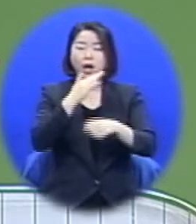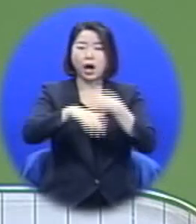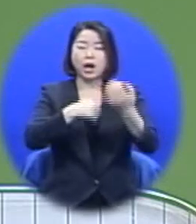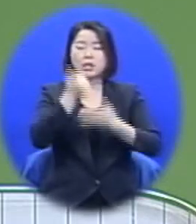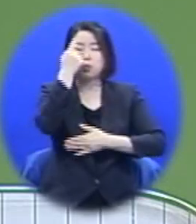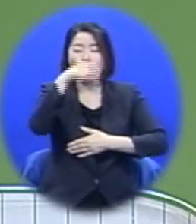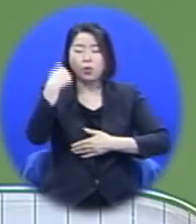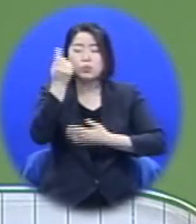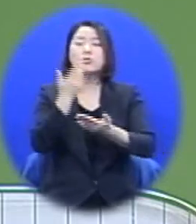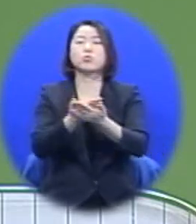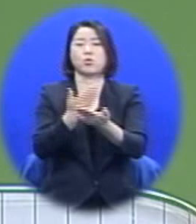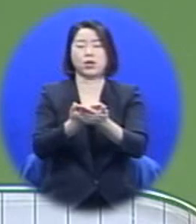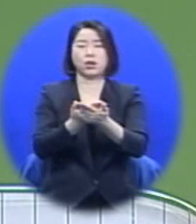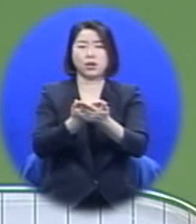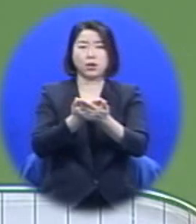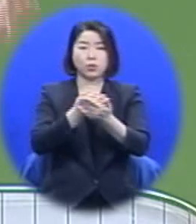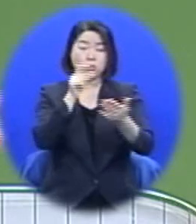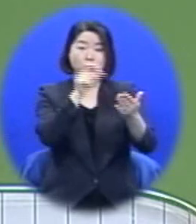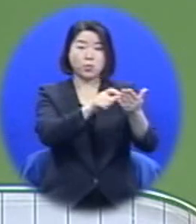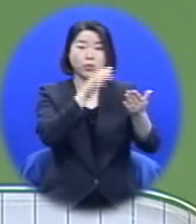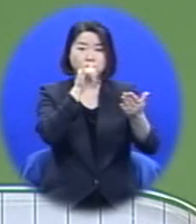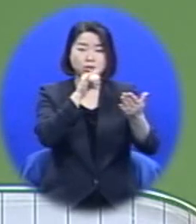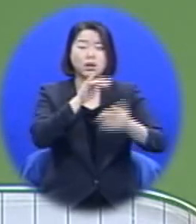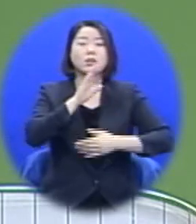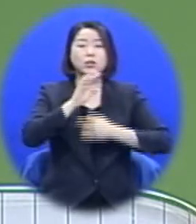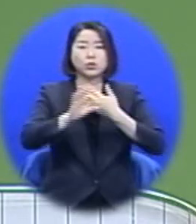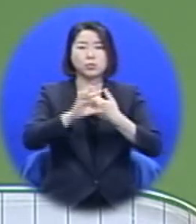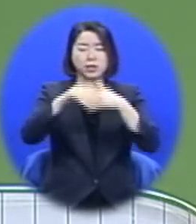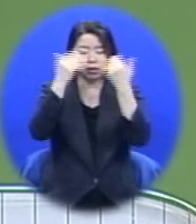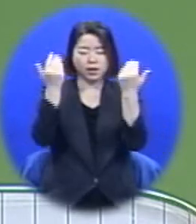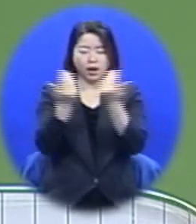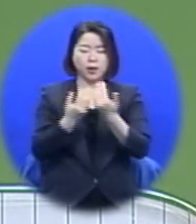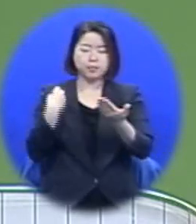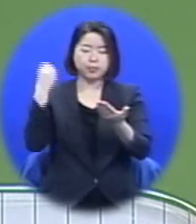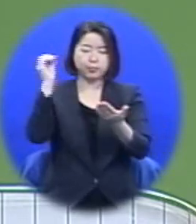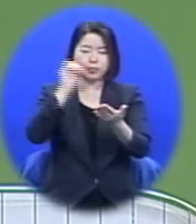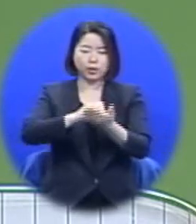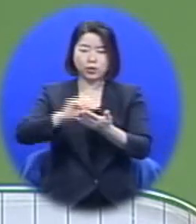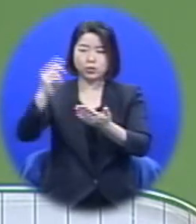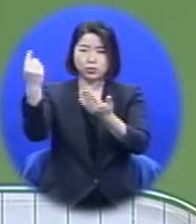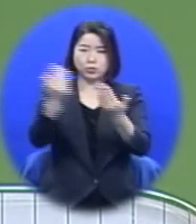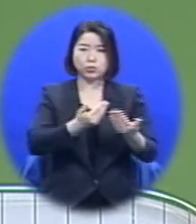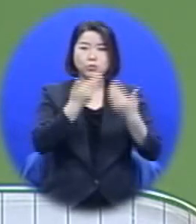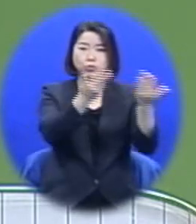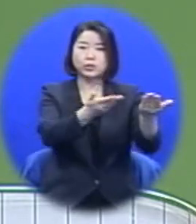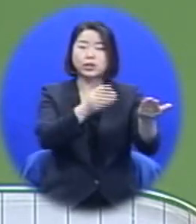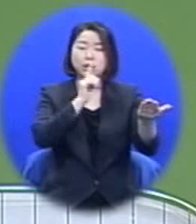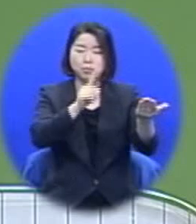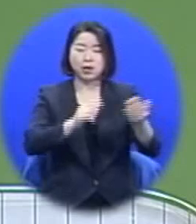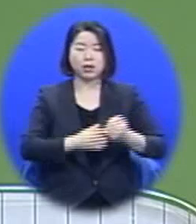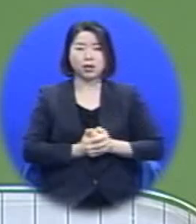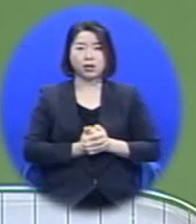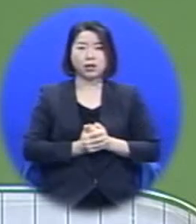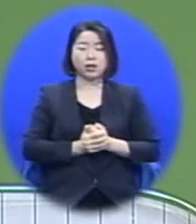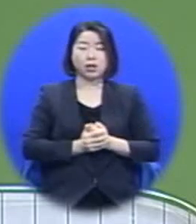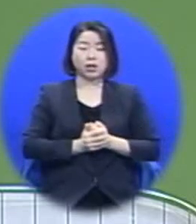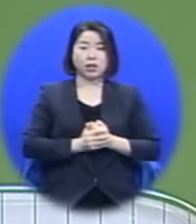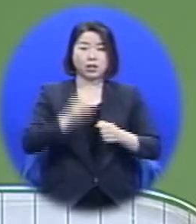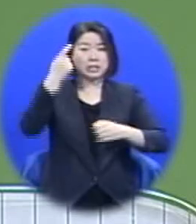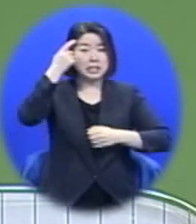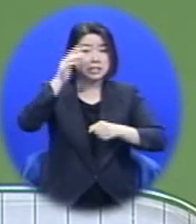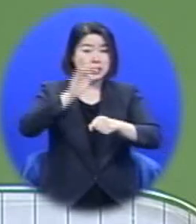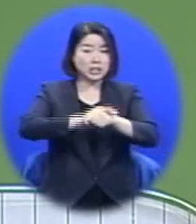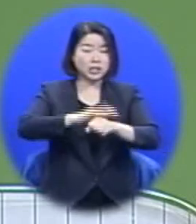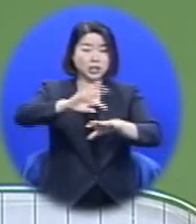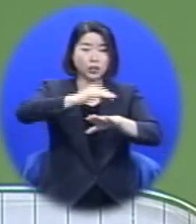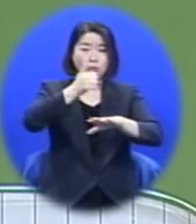겁니다 그러면 하나님이 다 돌이켜 주시겠다는 거죠 2 뭐 솔로몬 이 성전을 짓고